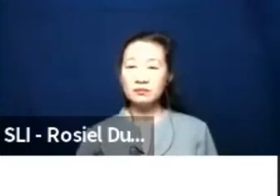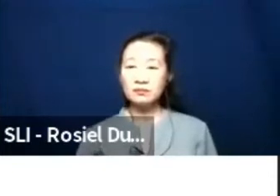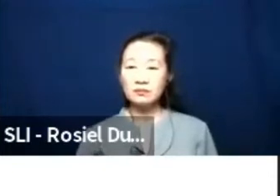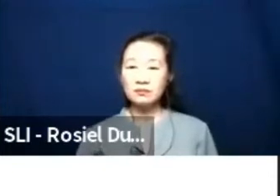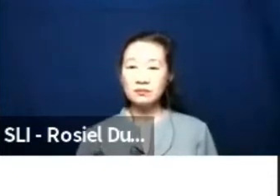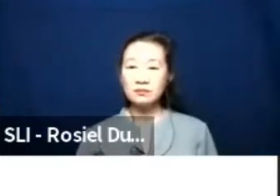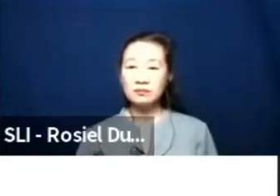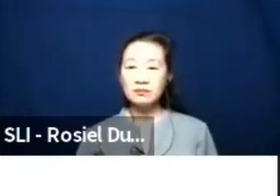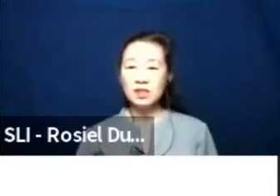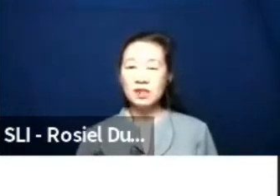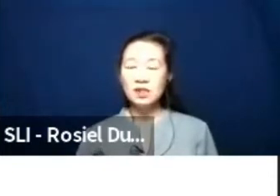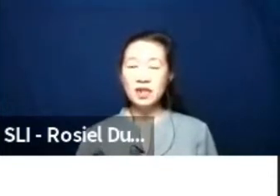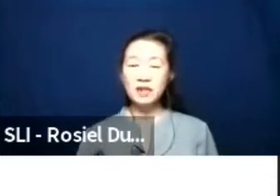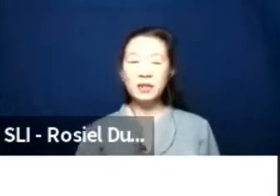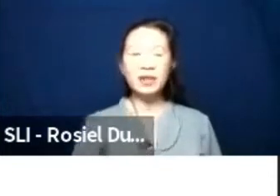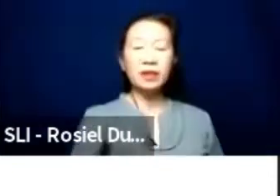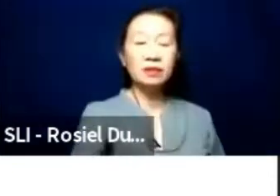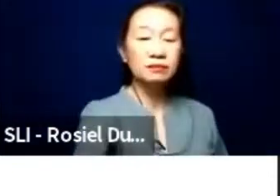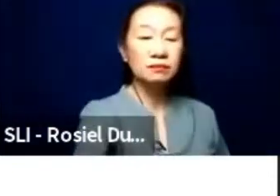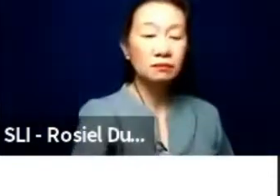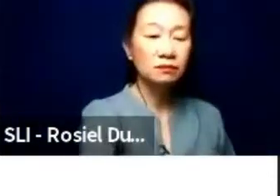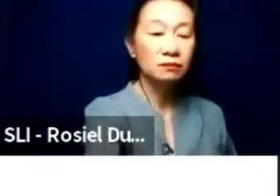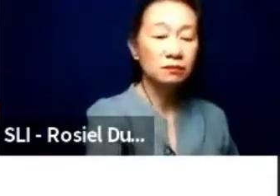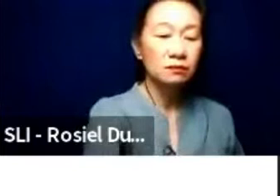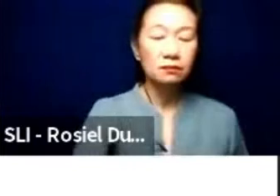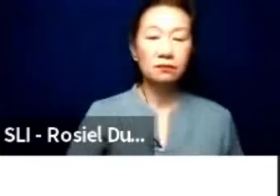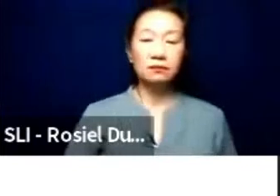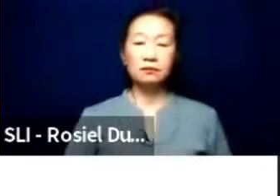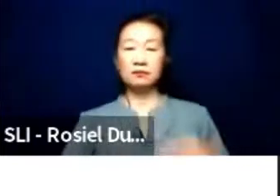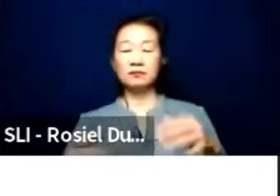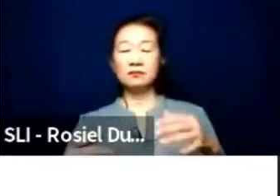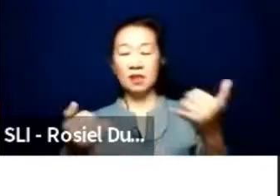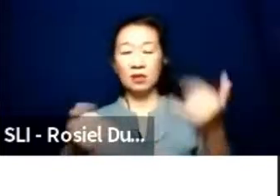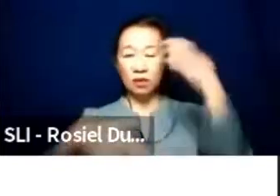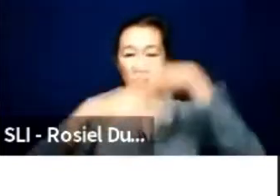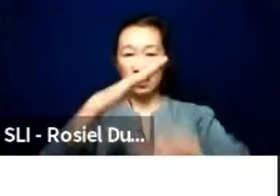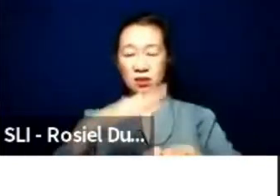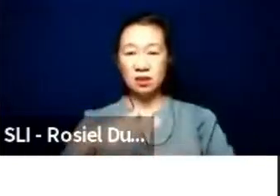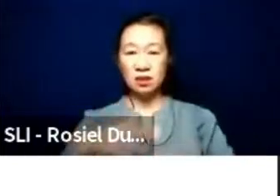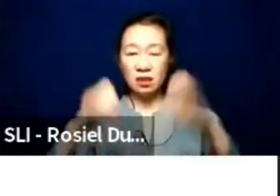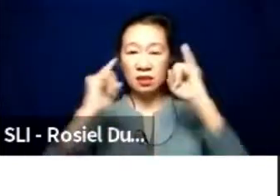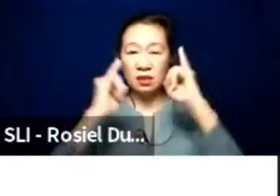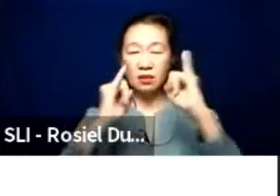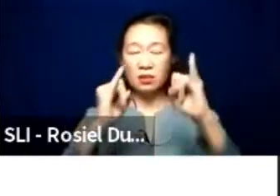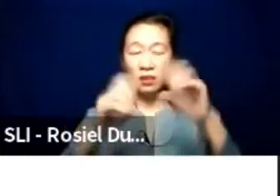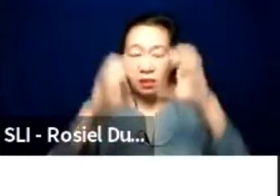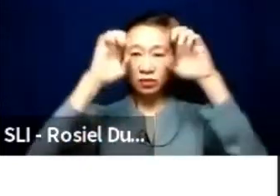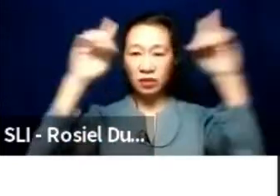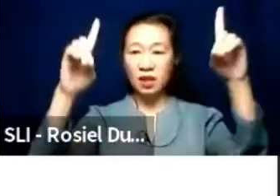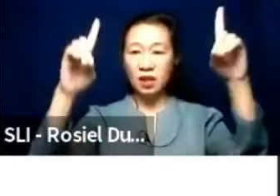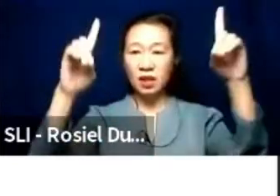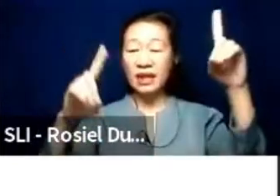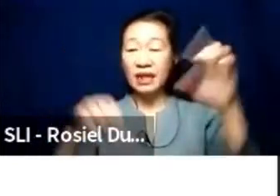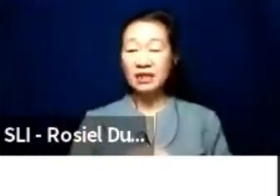So ngayon dito na papasok na po tayo sa instructional or educational program. Dito na pumapasok kung